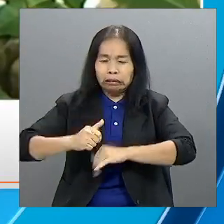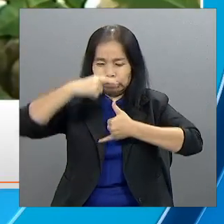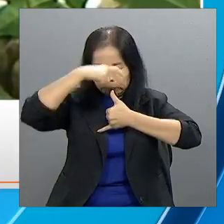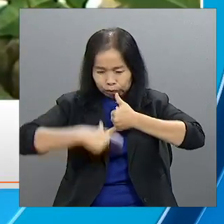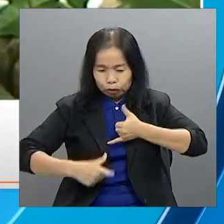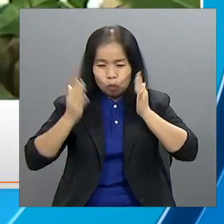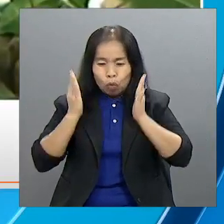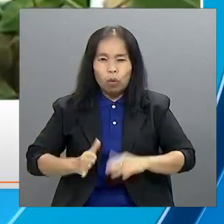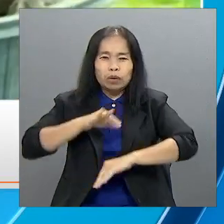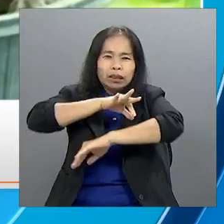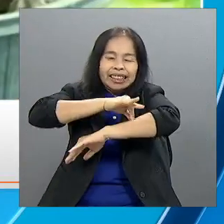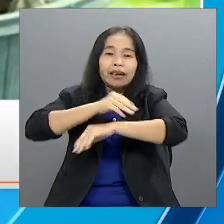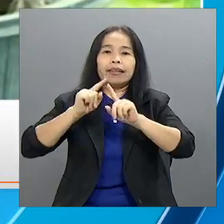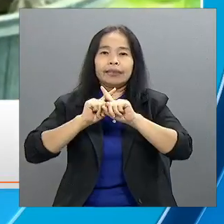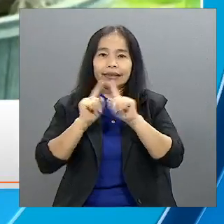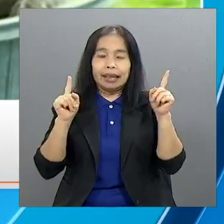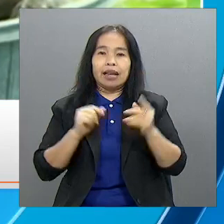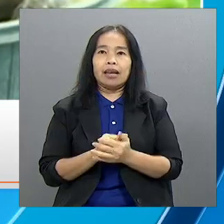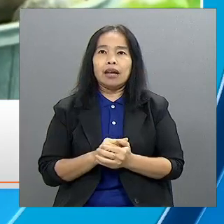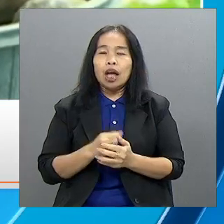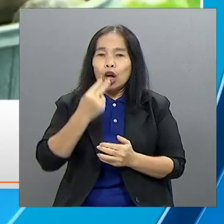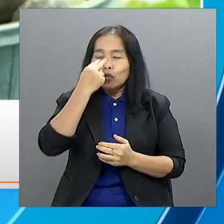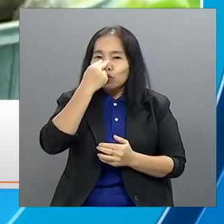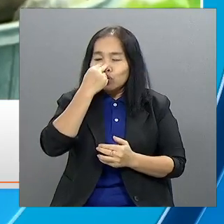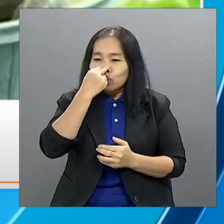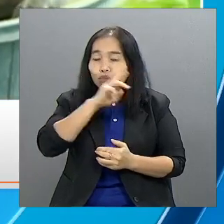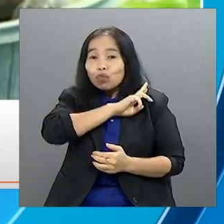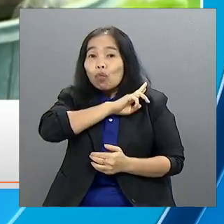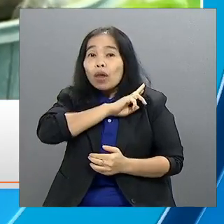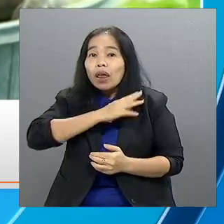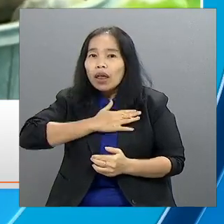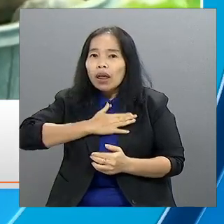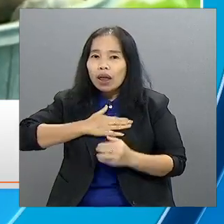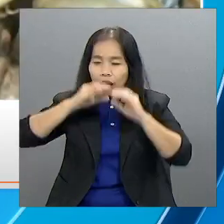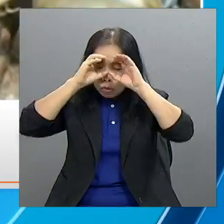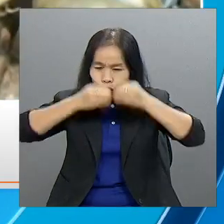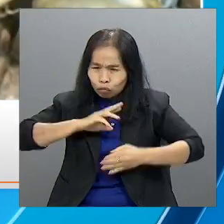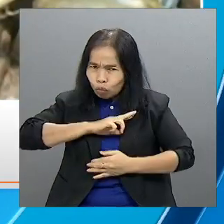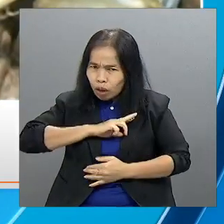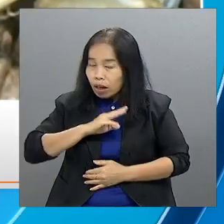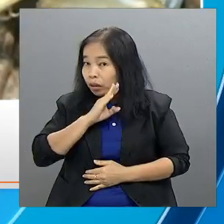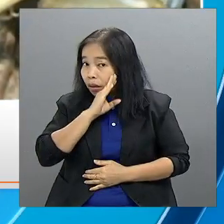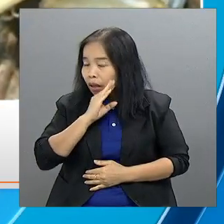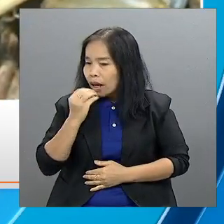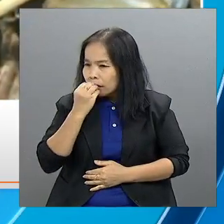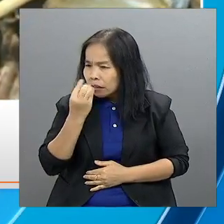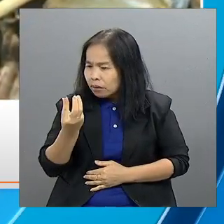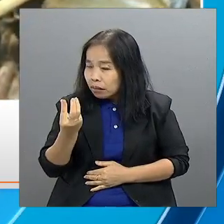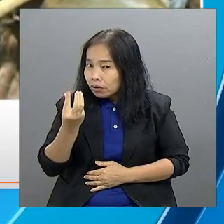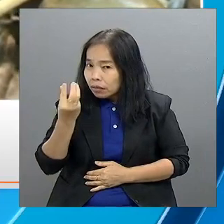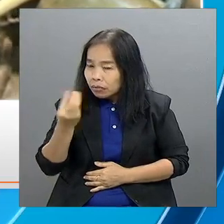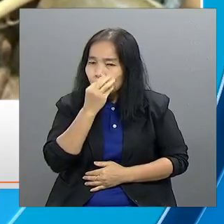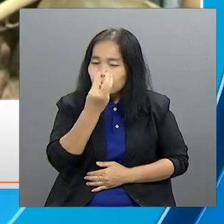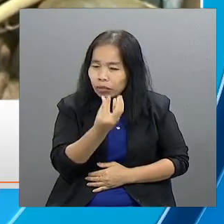ตนะฮะว่าเราบริโภคไปปกติอย่างเงี้ยนะฮะ 2-3 เม็ด 5 เม็ดไม่เป็นไรนะ ครับ แต่จะเสริมไปเรื่อยๆบ